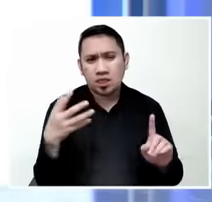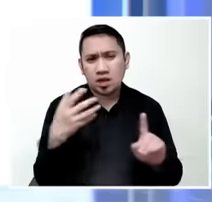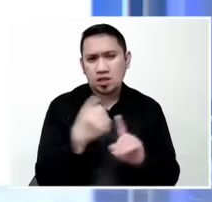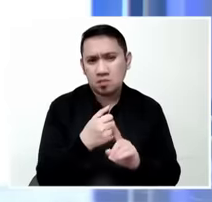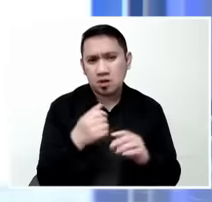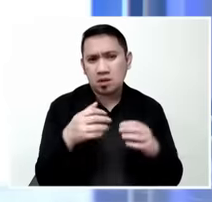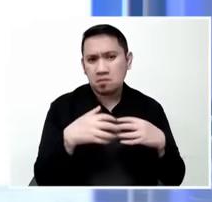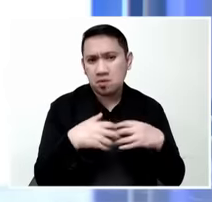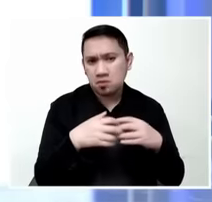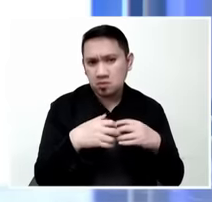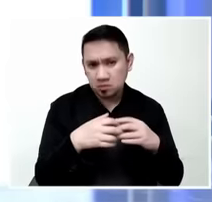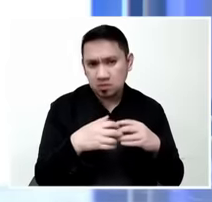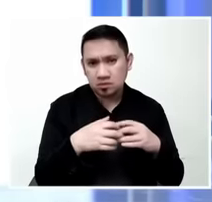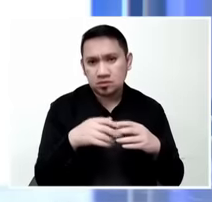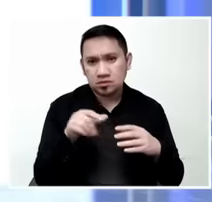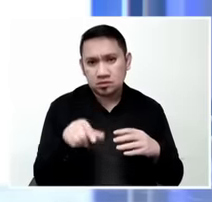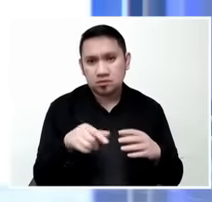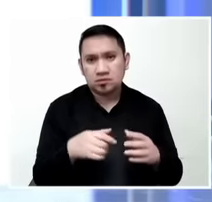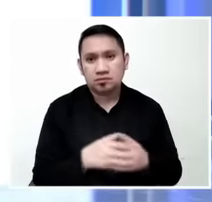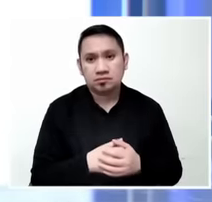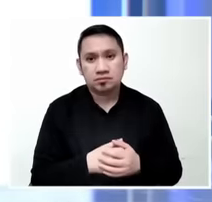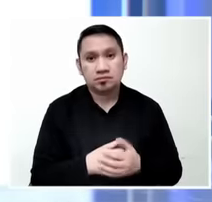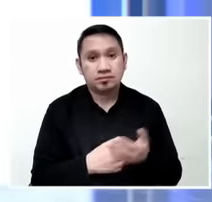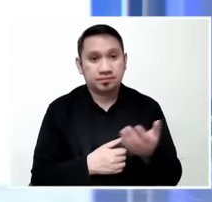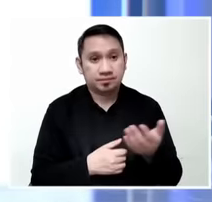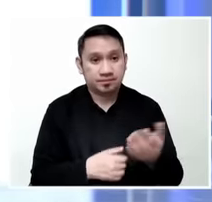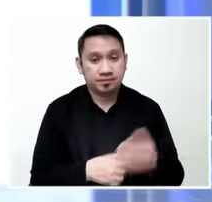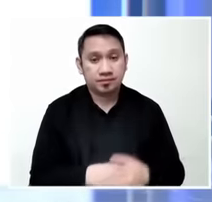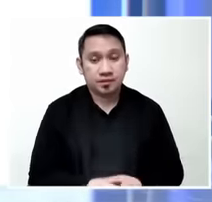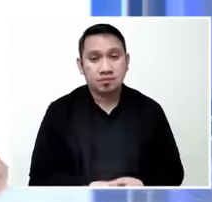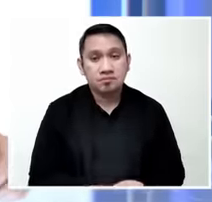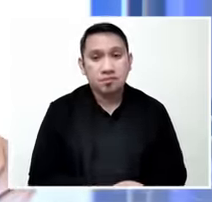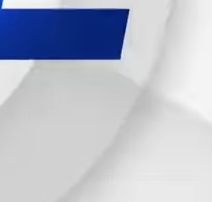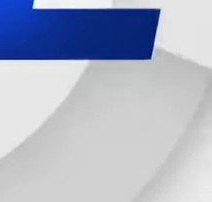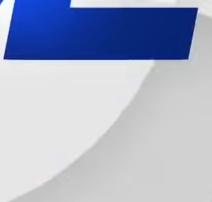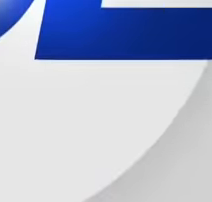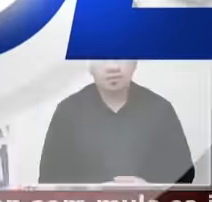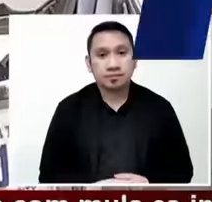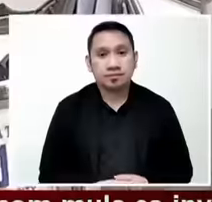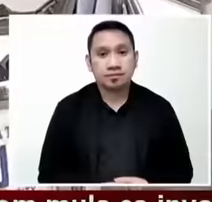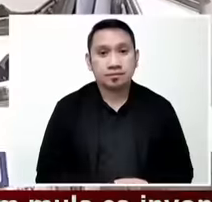ng mga sasakyan. Nagpapatrol, Alvin El Chico.